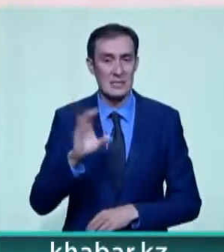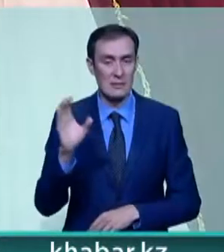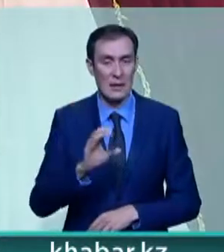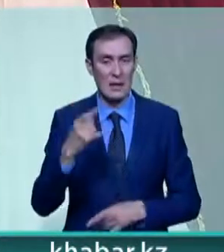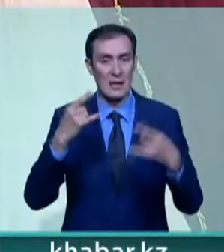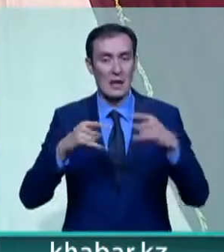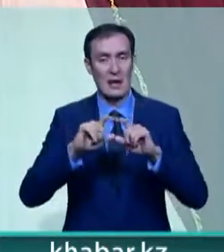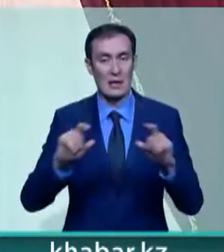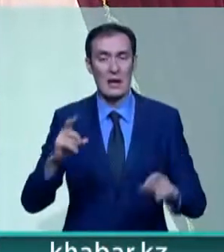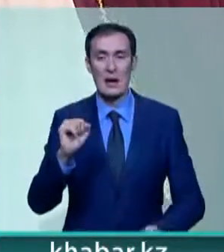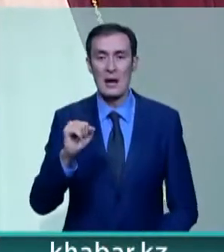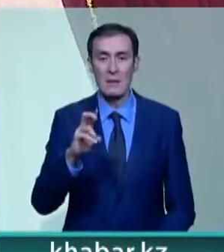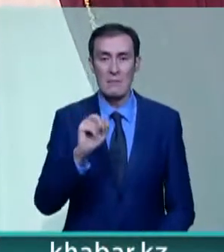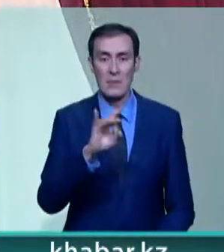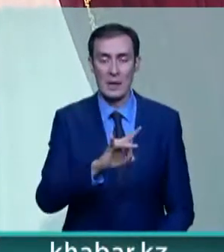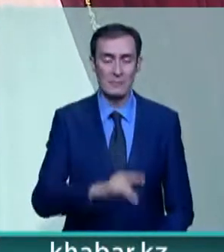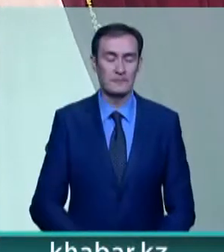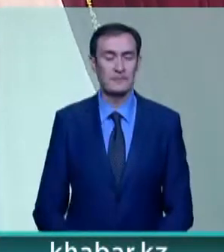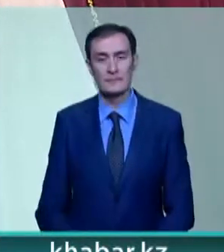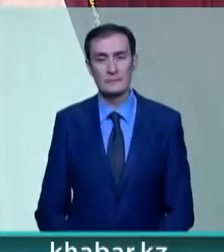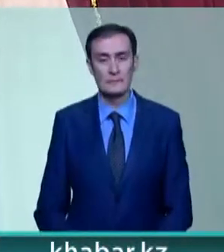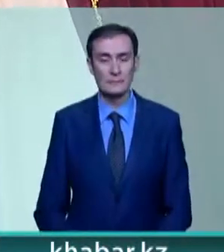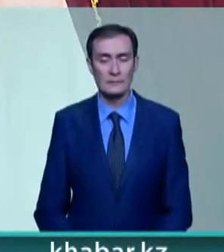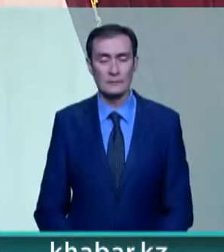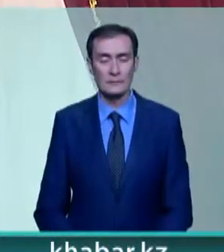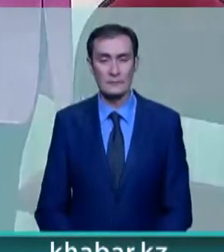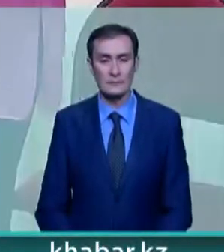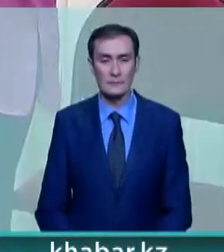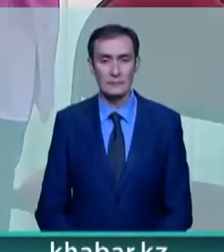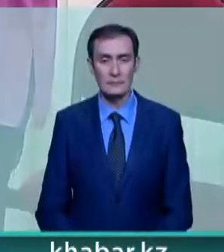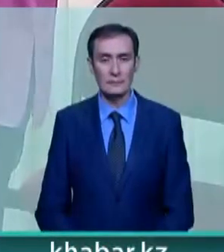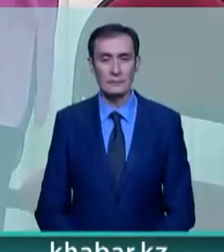на телеканале «Хабар». Шапағат Қуатбекова, Эдуард Кон, Радик Джакупов, Алматы.